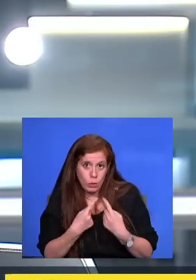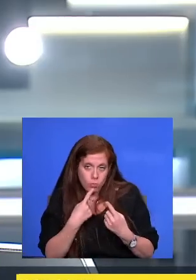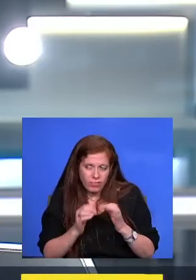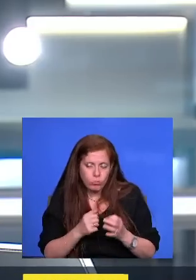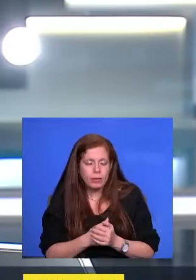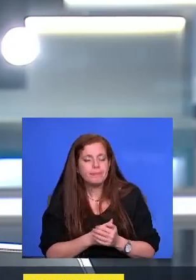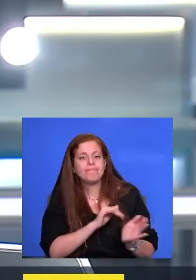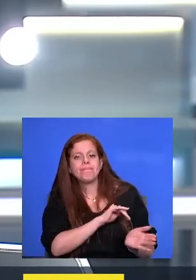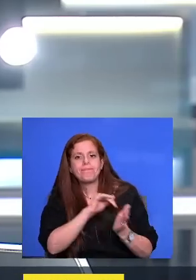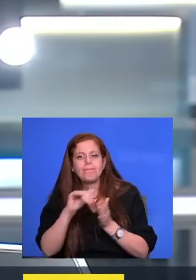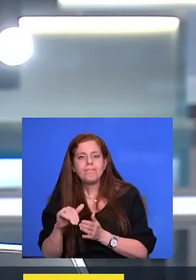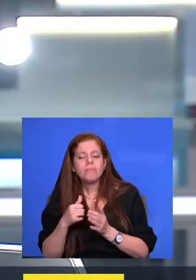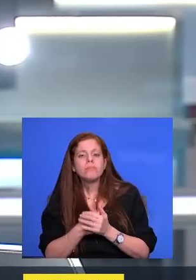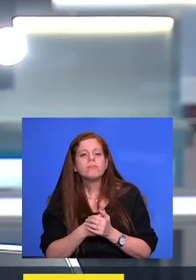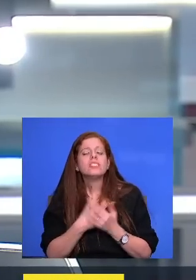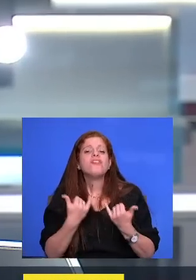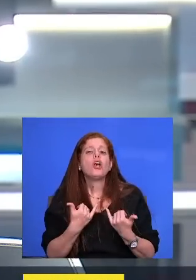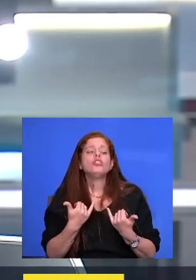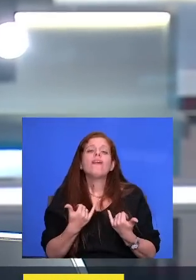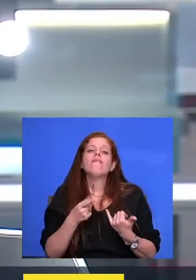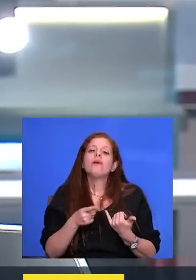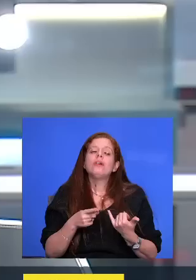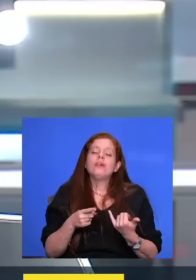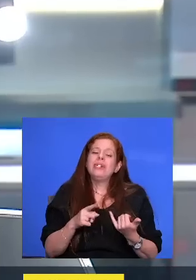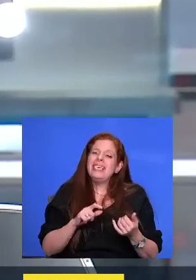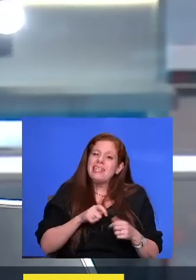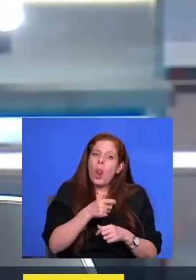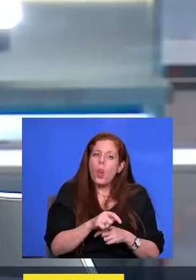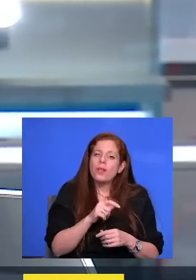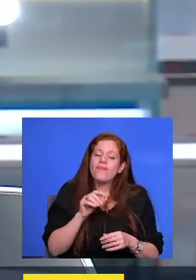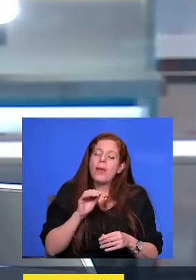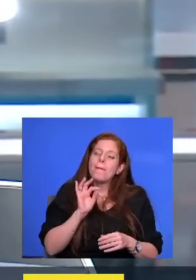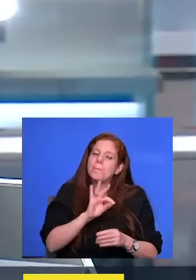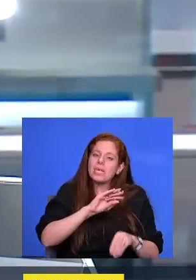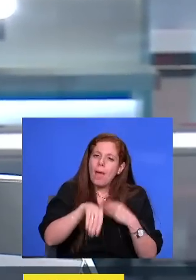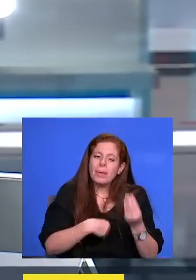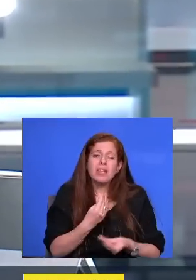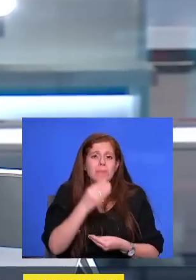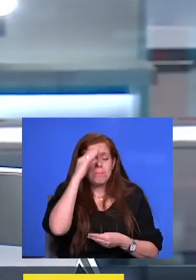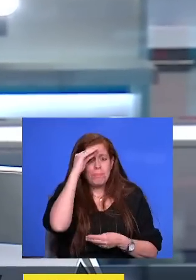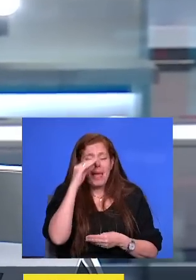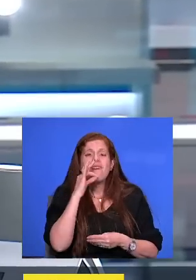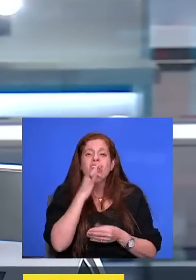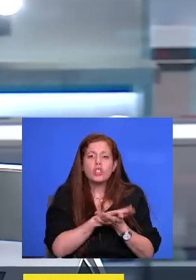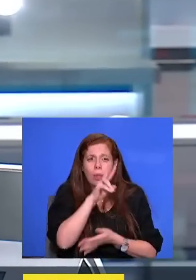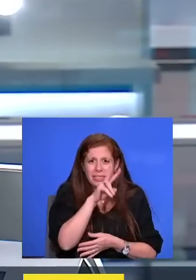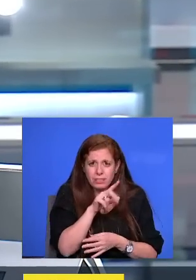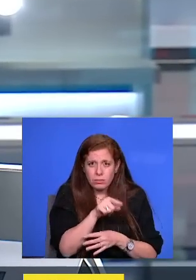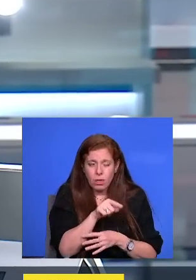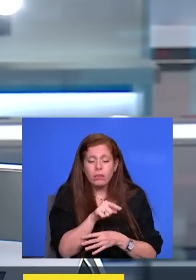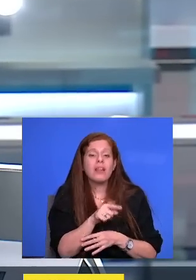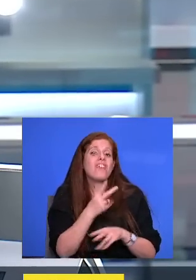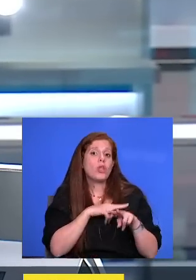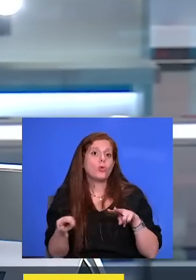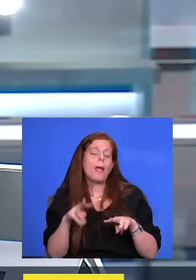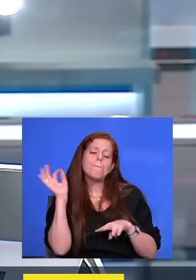ועכשיו לשורת כשלים בטיפול בתיק של התעללות ופגיעה מינית בבן 12 על הרצף האוטיסטי. לפני חודשיים פגעו בו שני תלמידים בבית